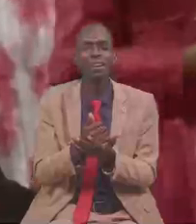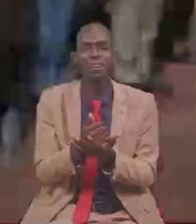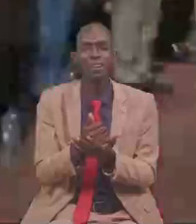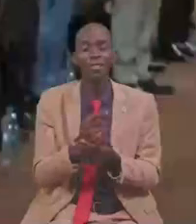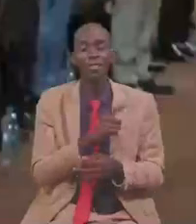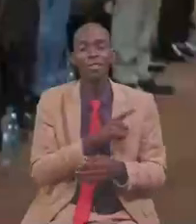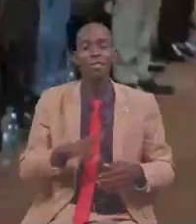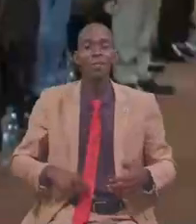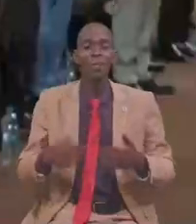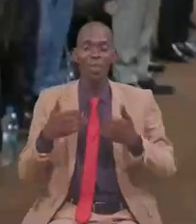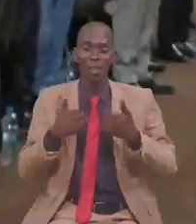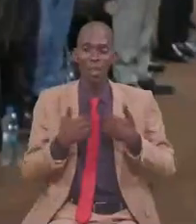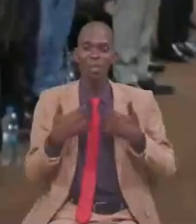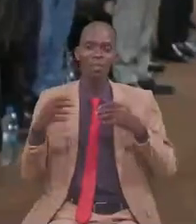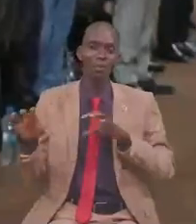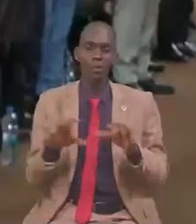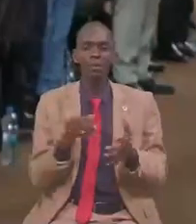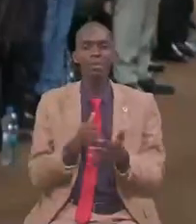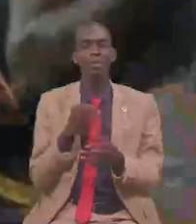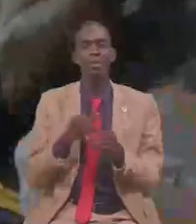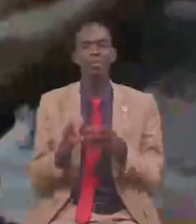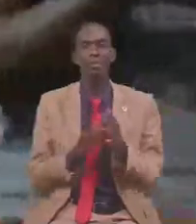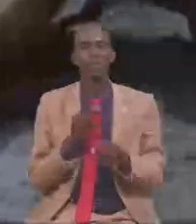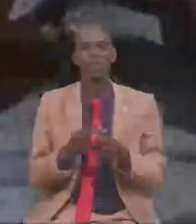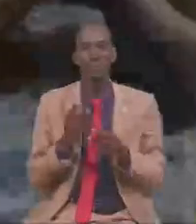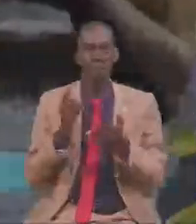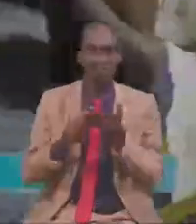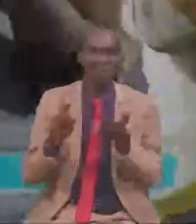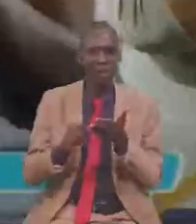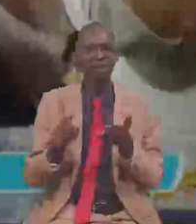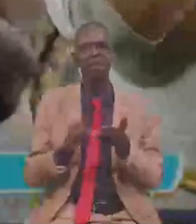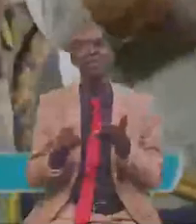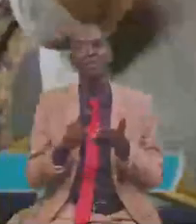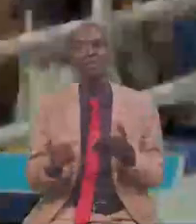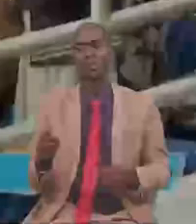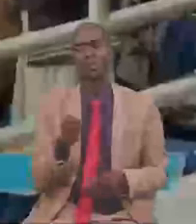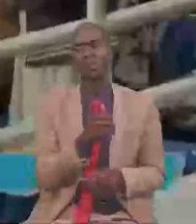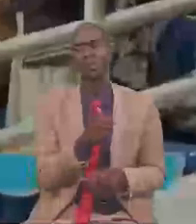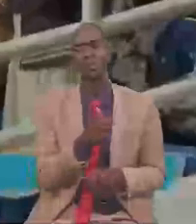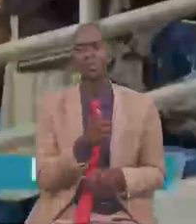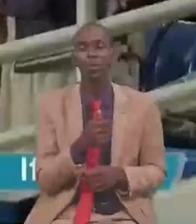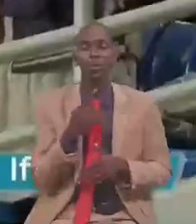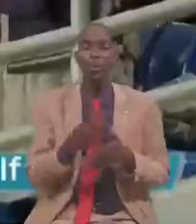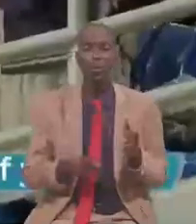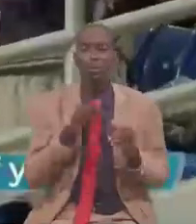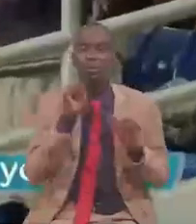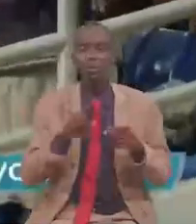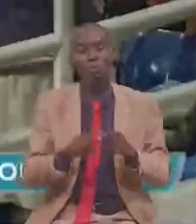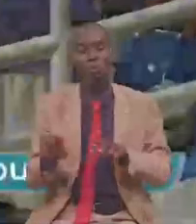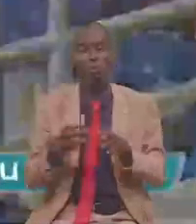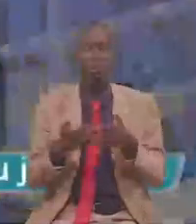Le Seigneur l'a fait. Examinez-vous. Examinez-vous. Ce que vous n'étiez pas en mesure